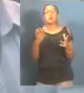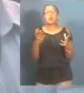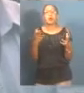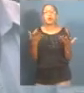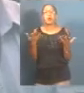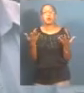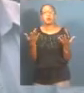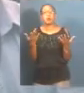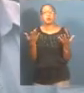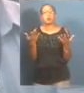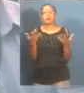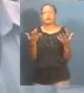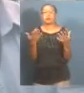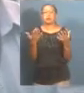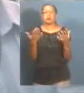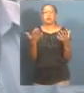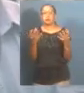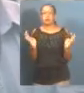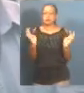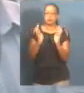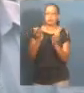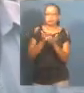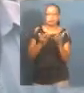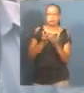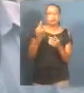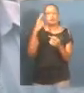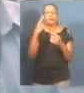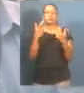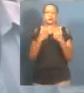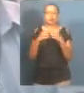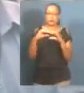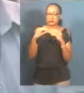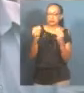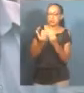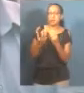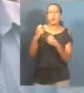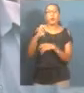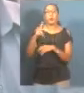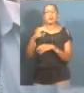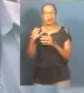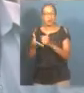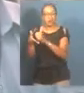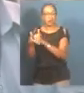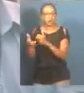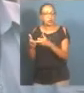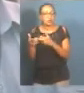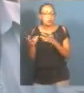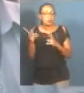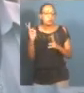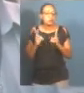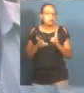je vais être ironique, pour que la CTM aide les EPCI à monter telle politique, peut-être. Hein? Ou en